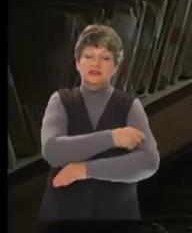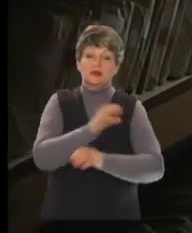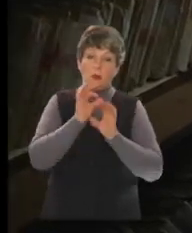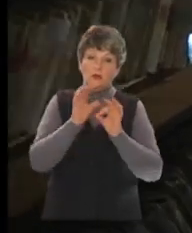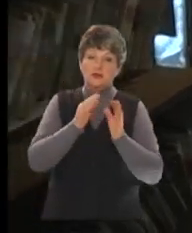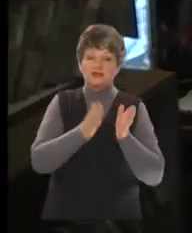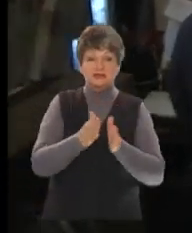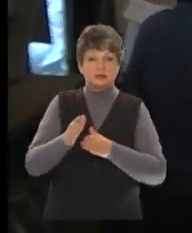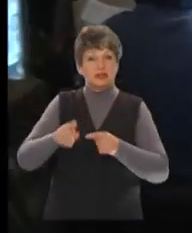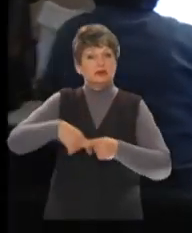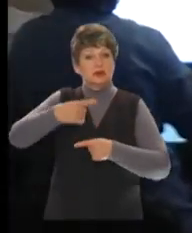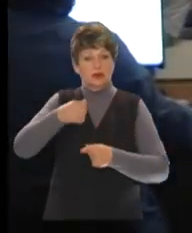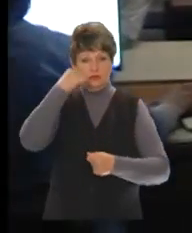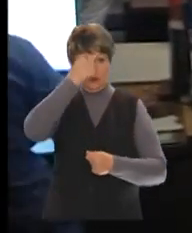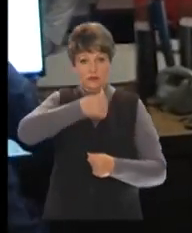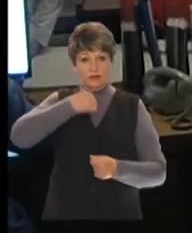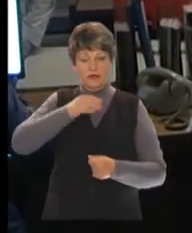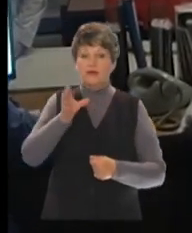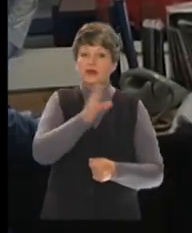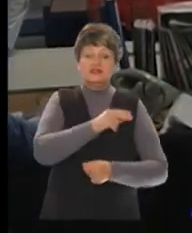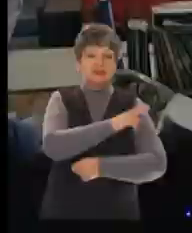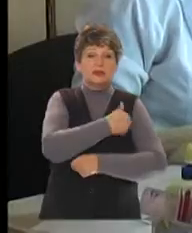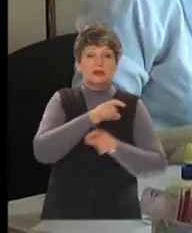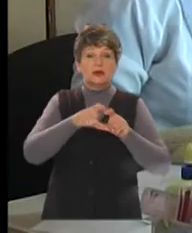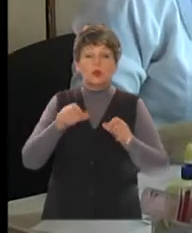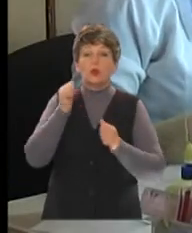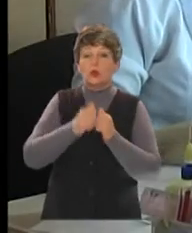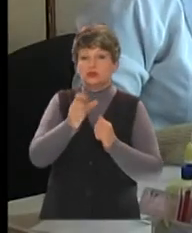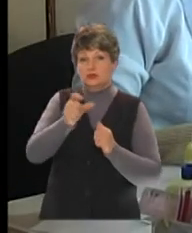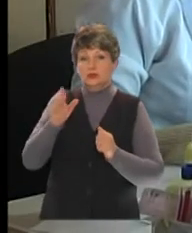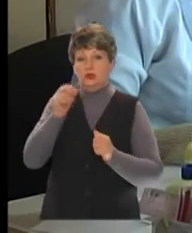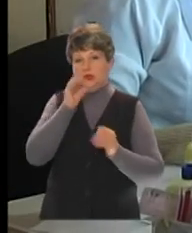інформаційної системи. Відтак вже з наступного року в усіх медичних закладах у кожного